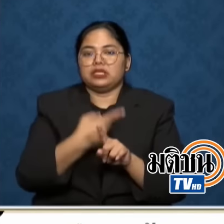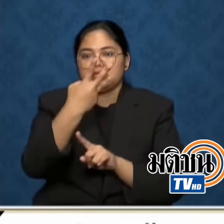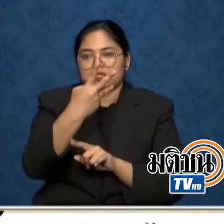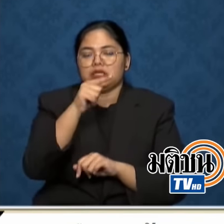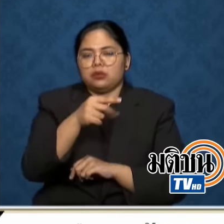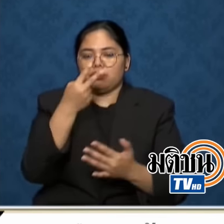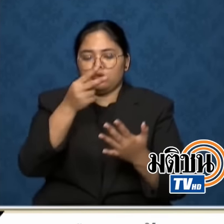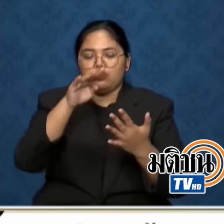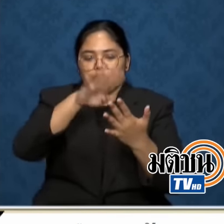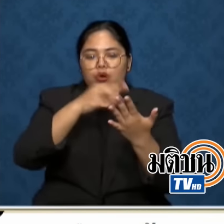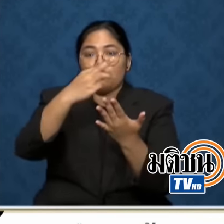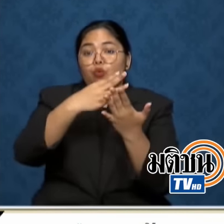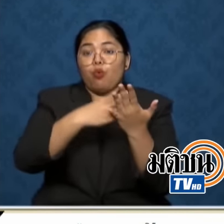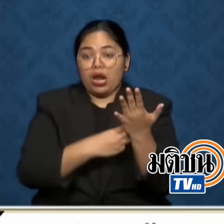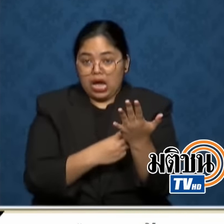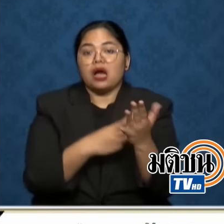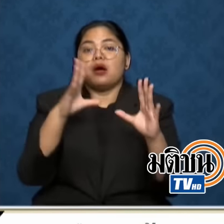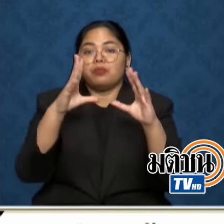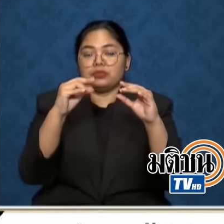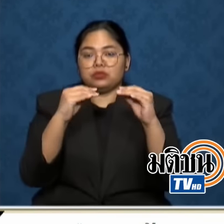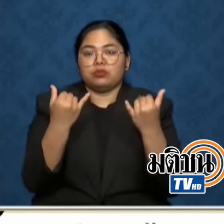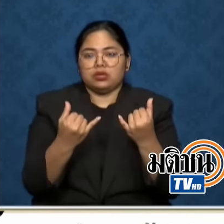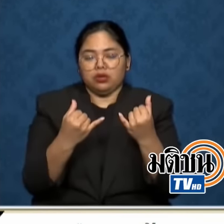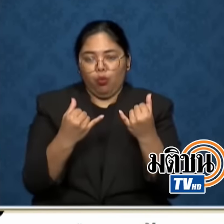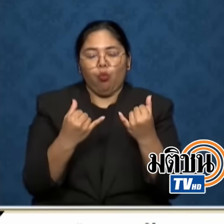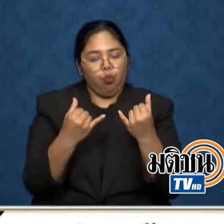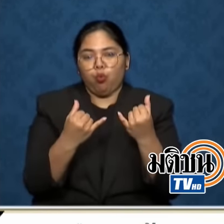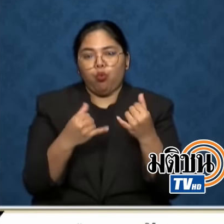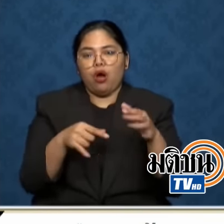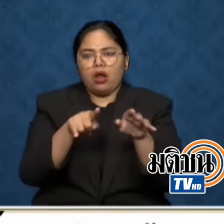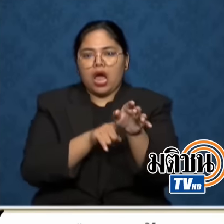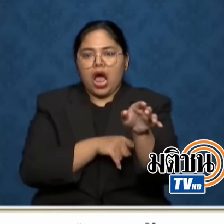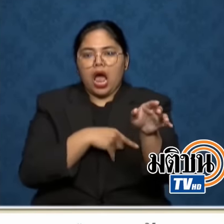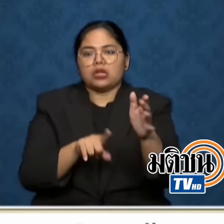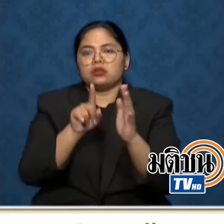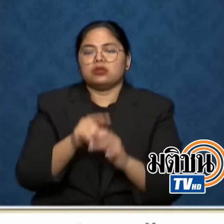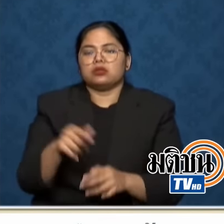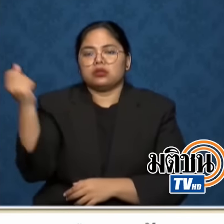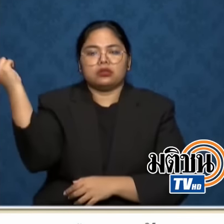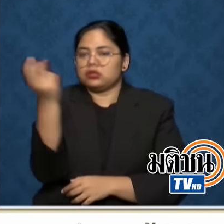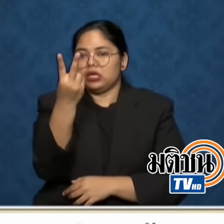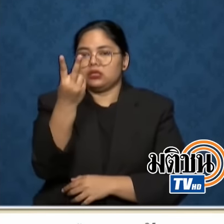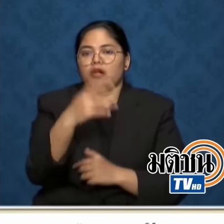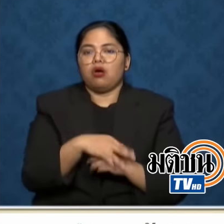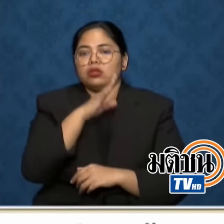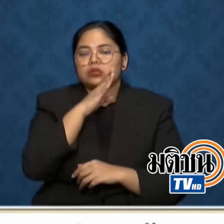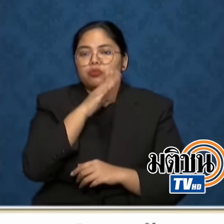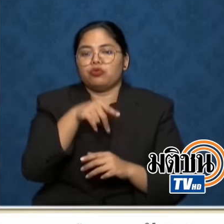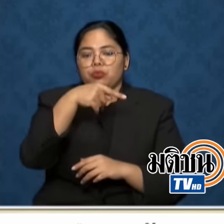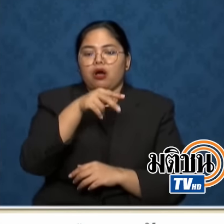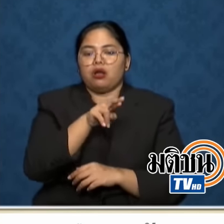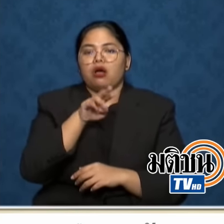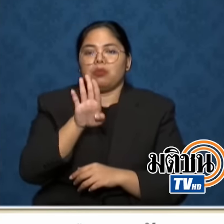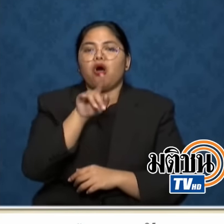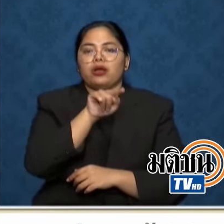บียบวาระการประชุมได้ข่าวว่านี้เราประชุมถึงตี2ผมได้ถามว่าพรบ.ทักก้าตามเดดไลน์เนี้ยเสร็จกี่โ